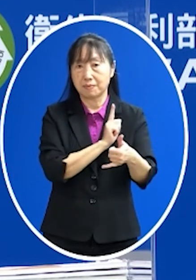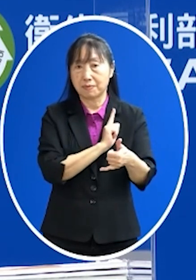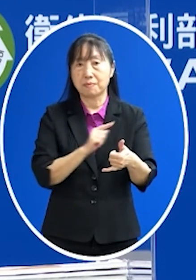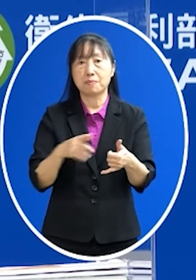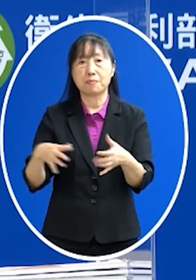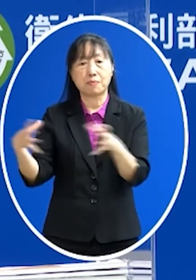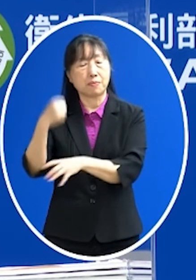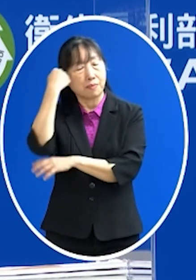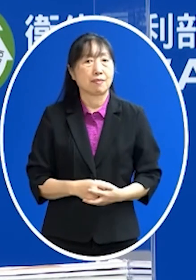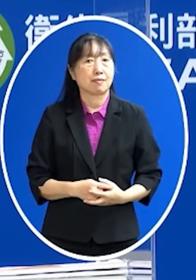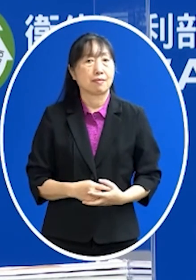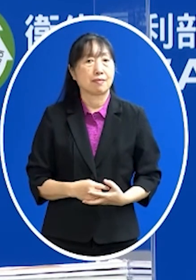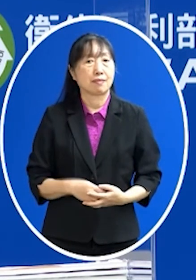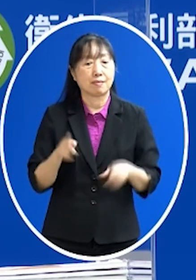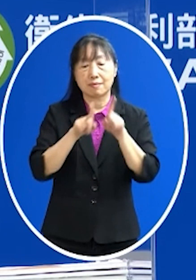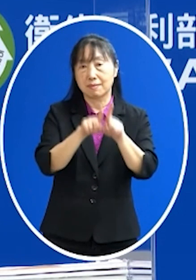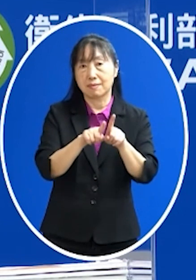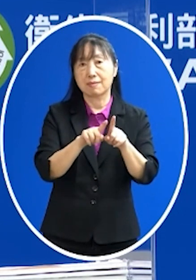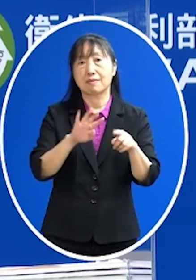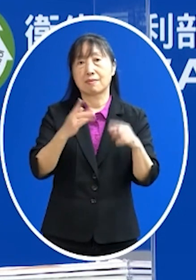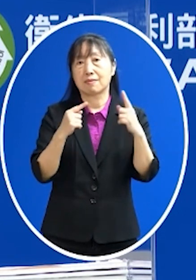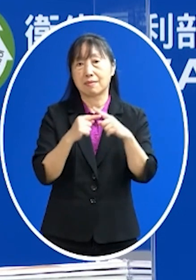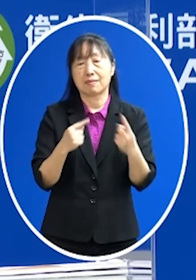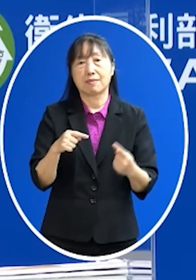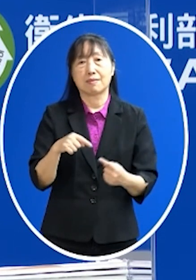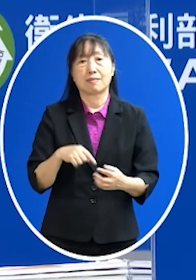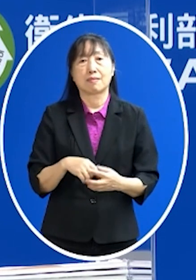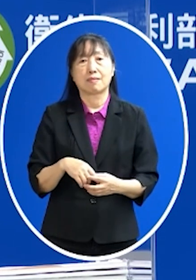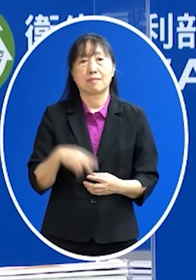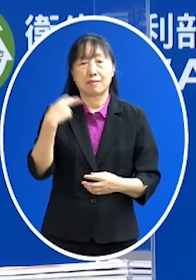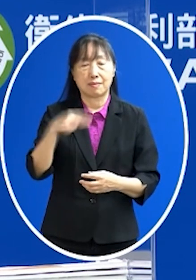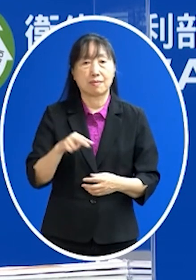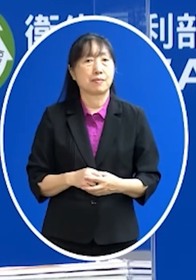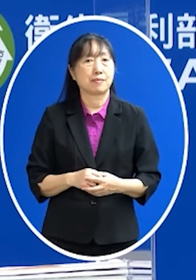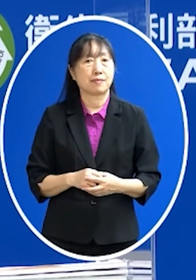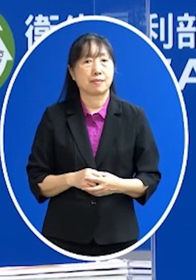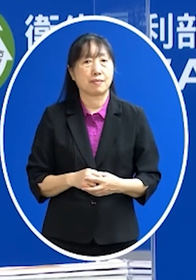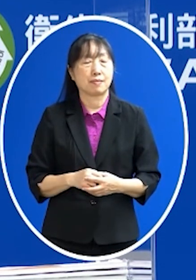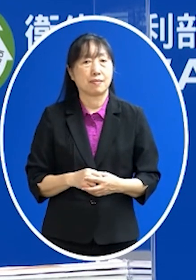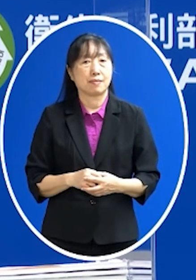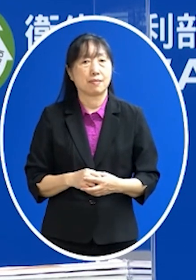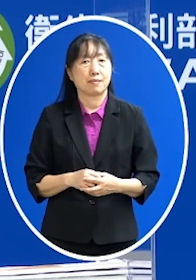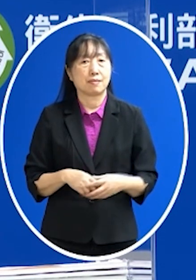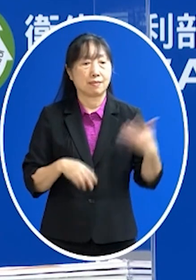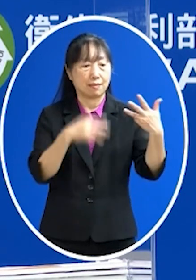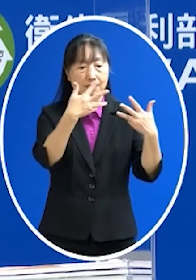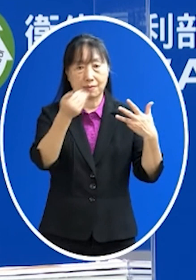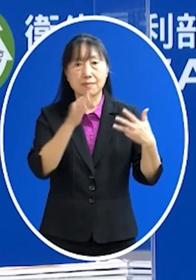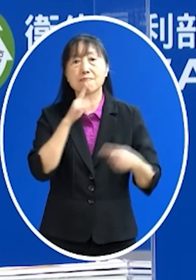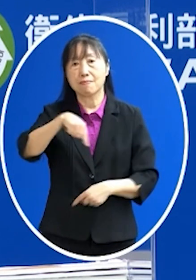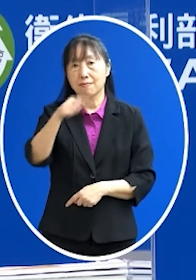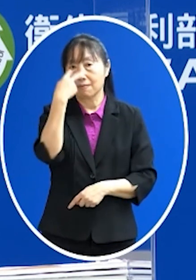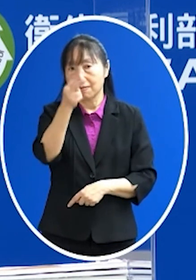住的家人，还有那个陪病者跟同住的家人，那再加上哈那个889哈在看病的时